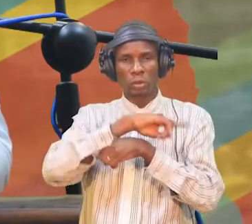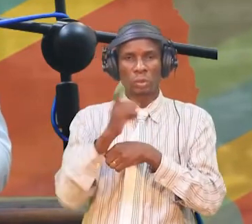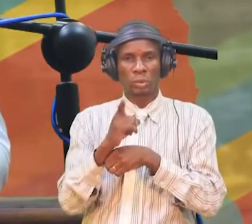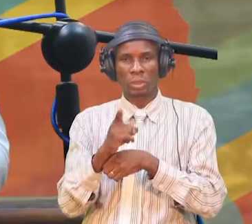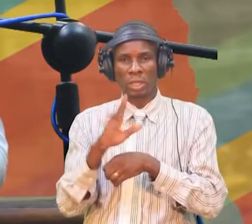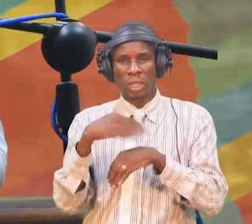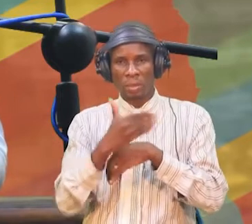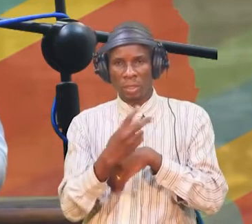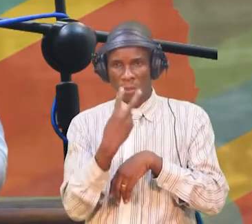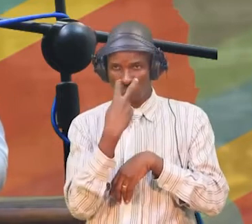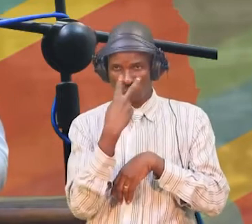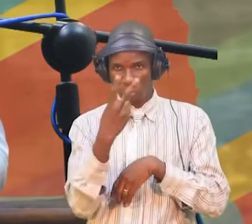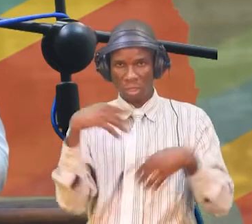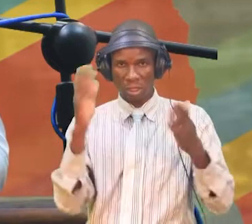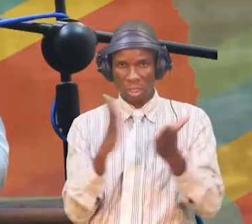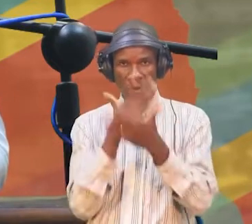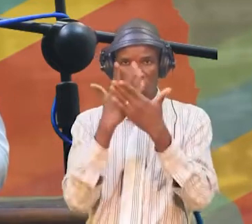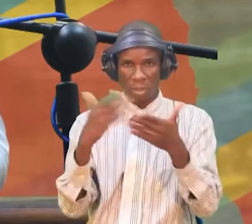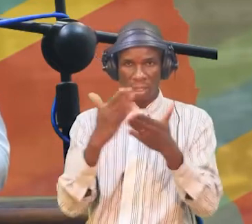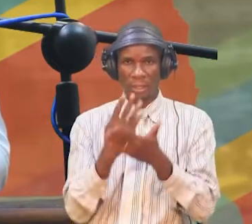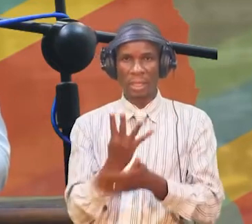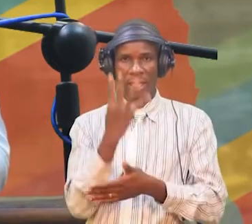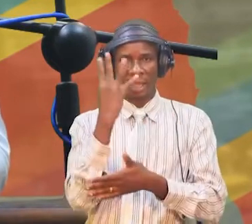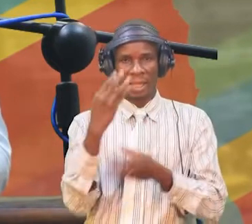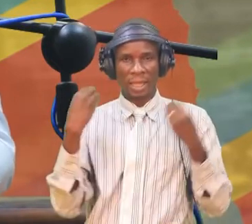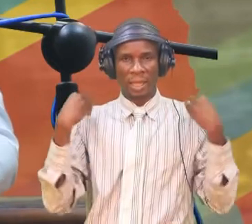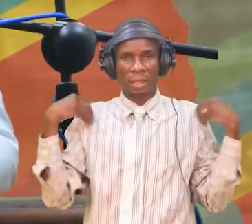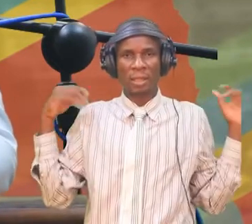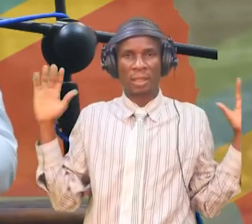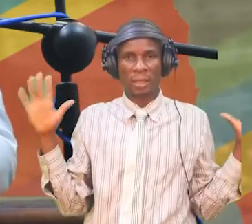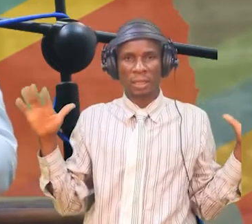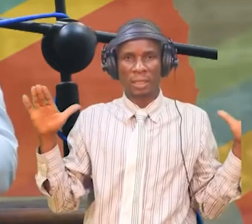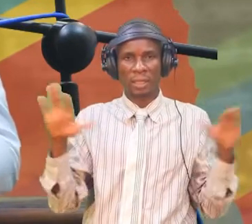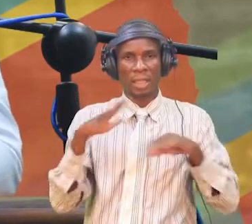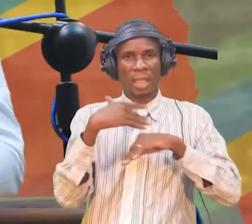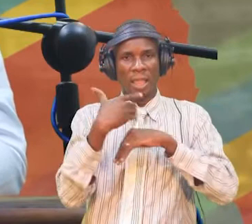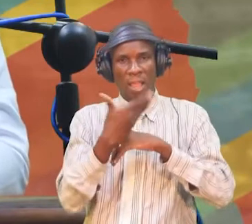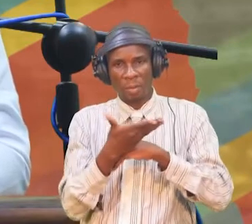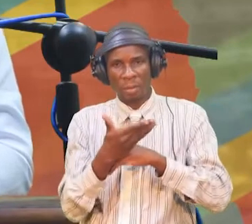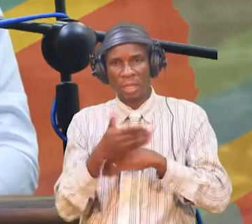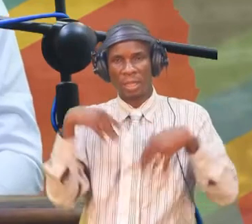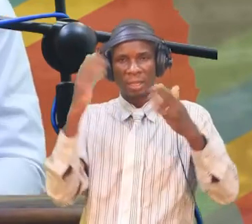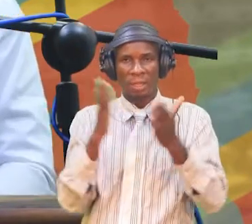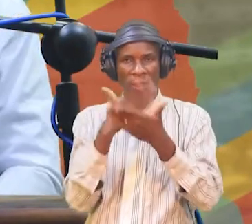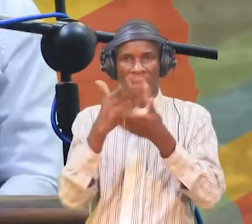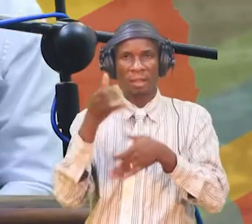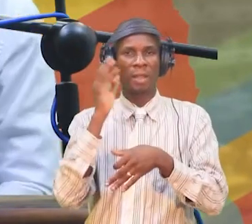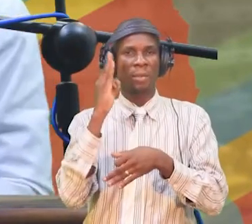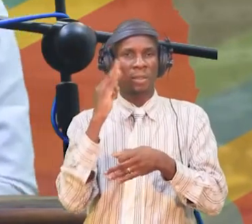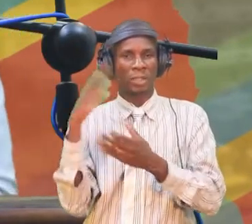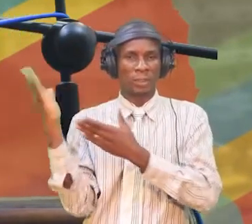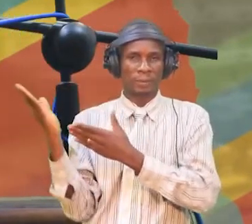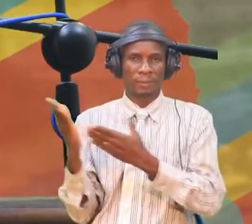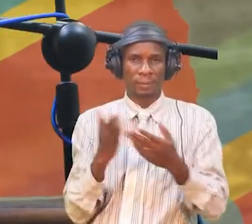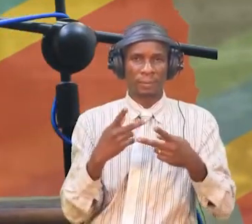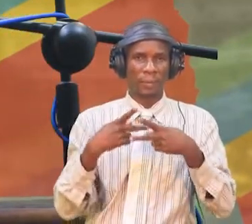matondi mingi sikawa tokoyoka bandeko ya 4 etre mpe na nsima tokolanda liteya ya